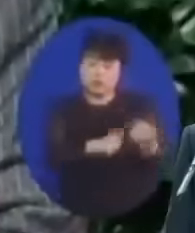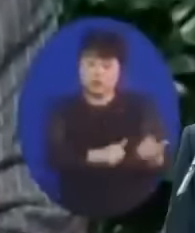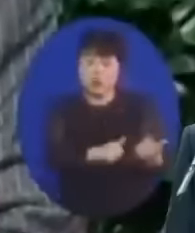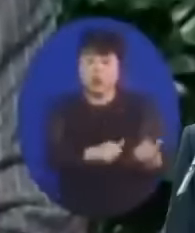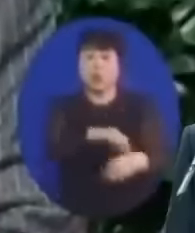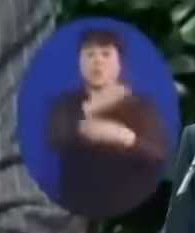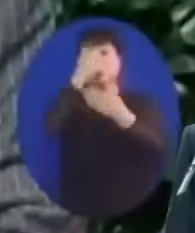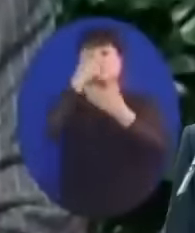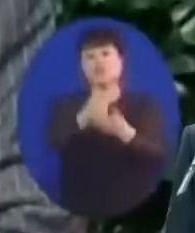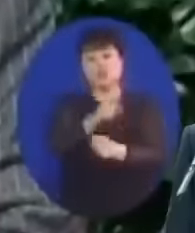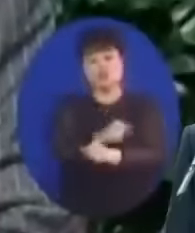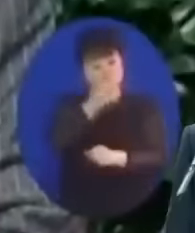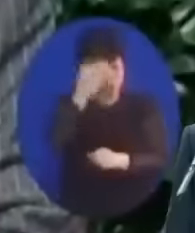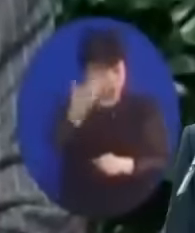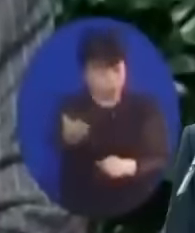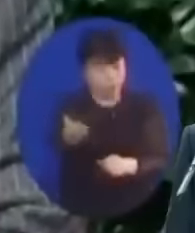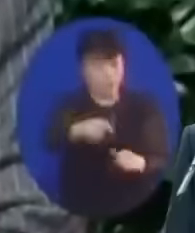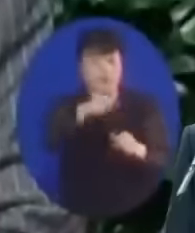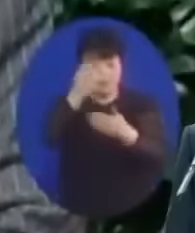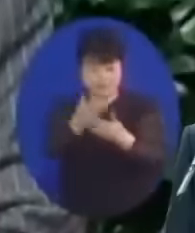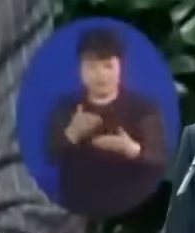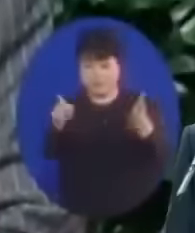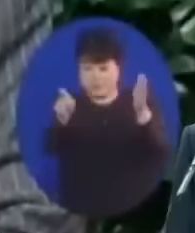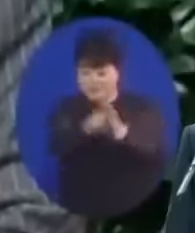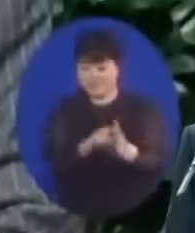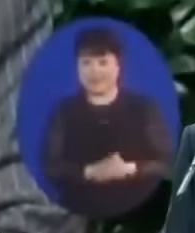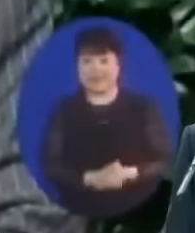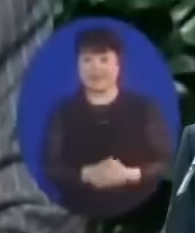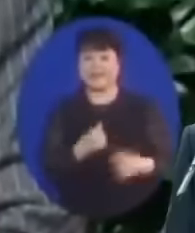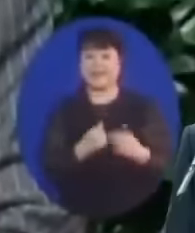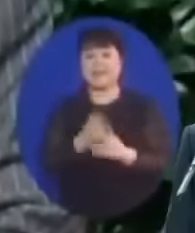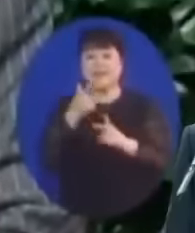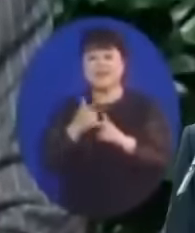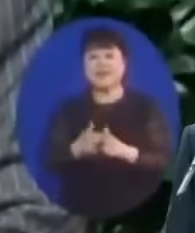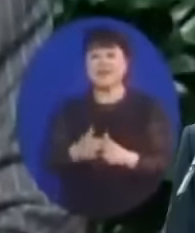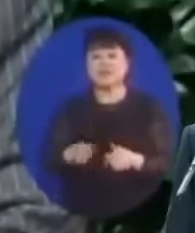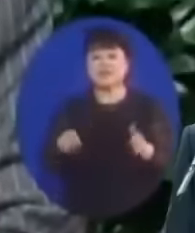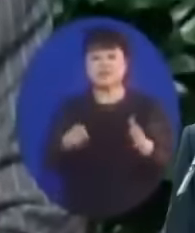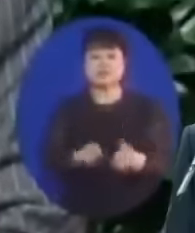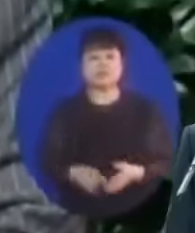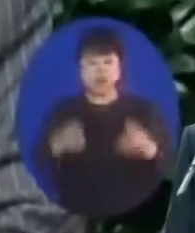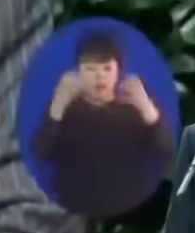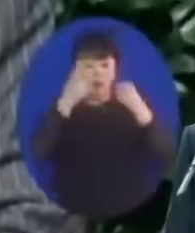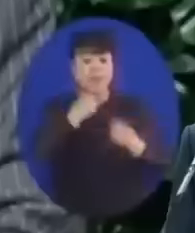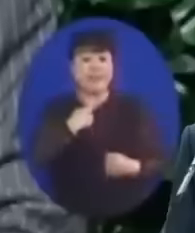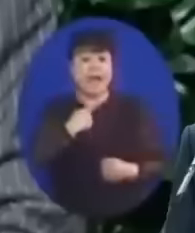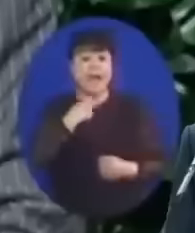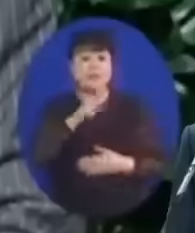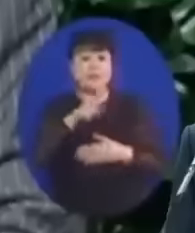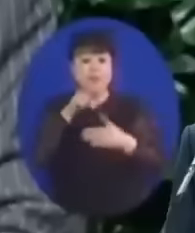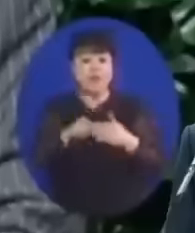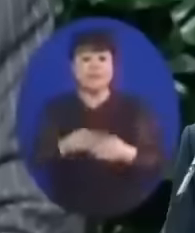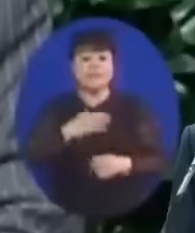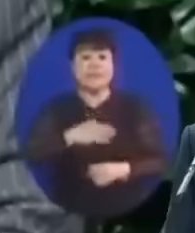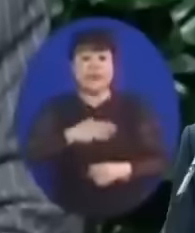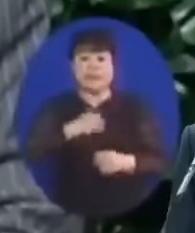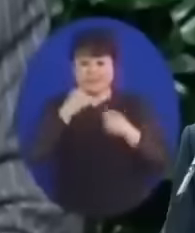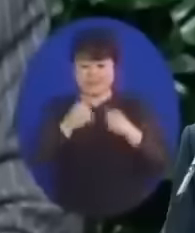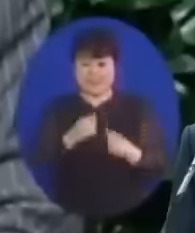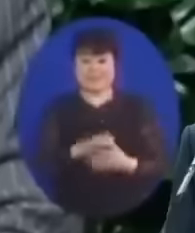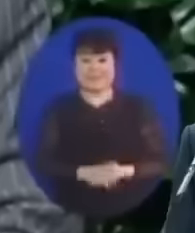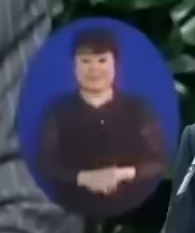우리의 모든 죄를 사하시고 우리를 구원해 주셨습니다. 그러므로 예수님은 고난당하는 우리의 심정을 잘 알고